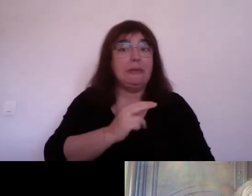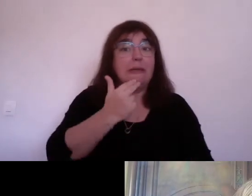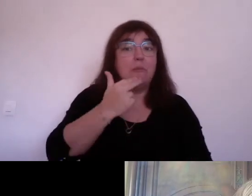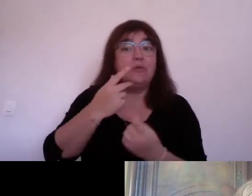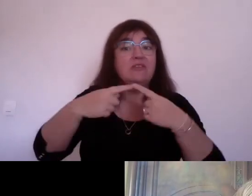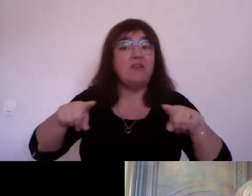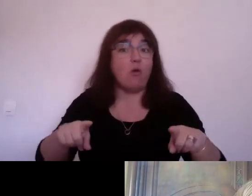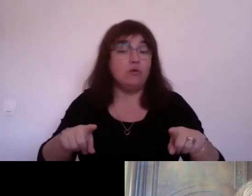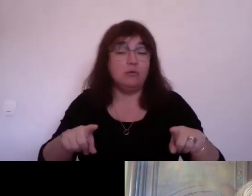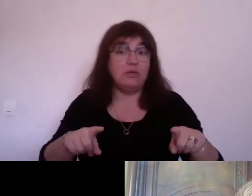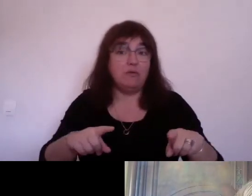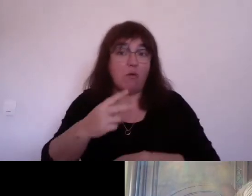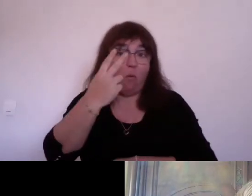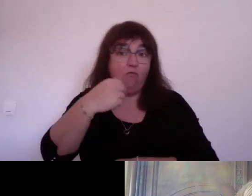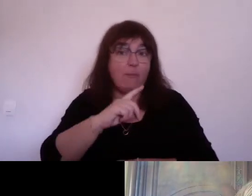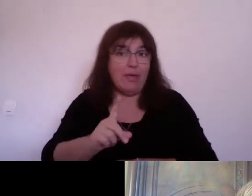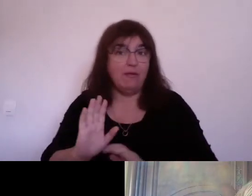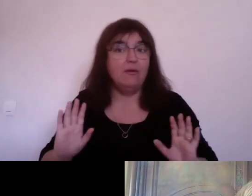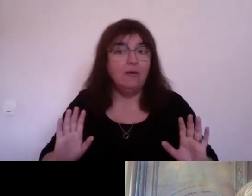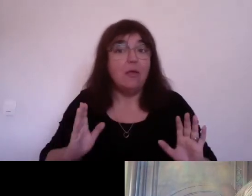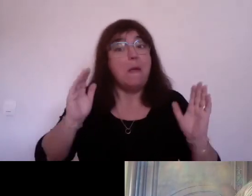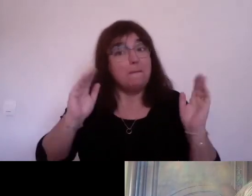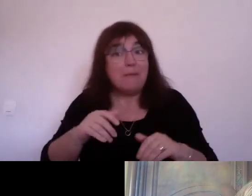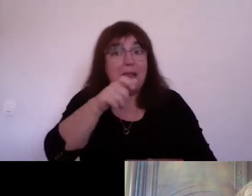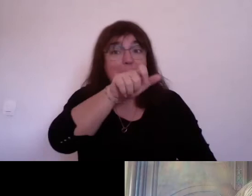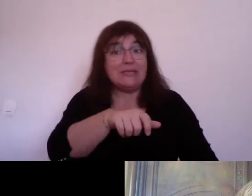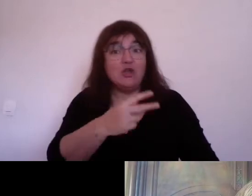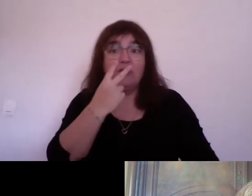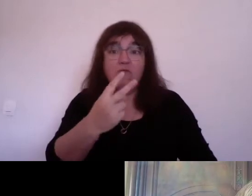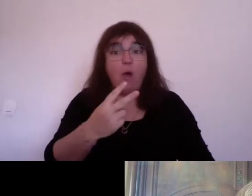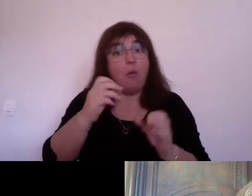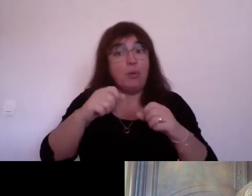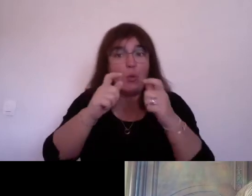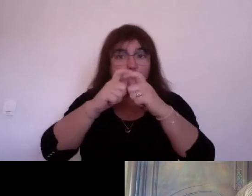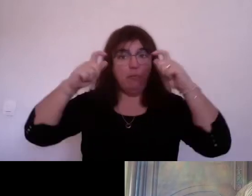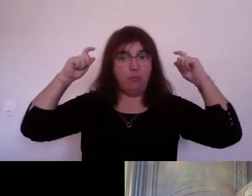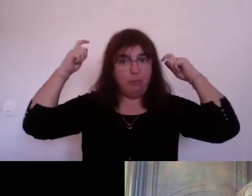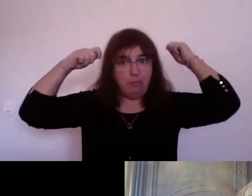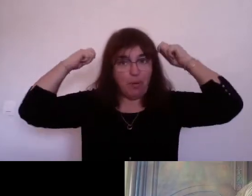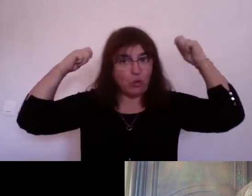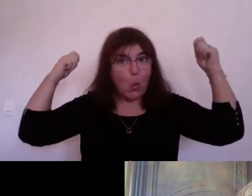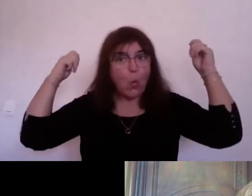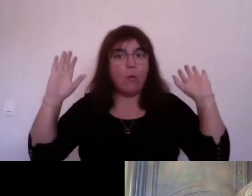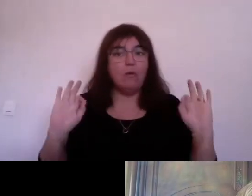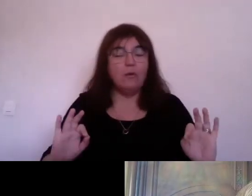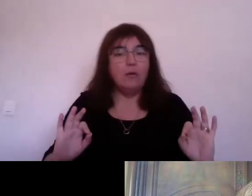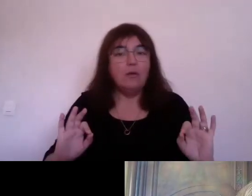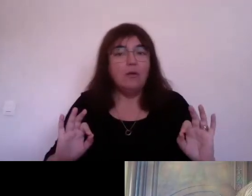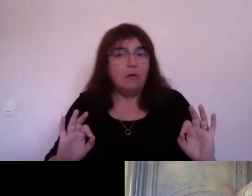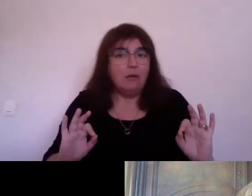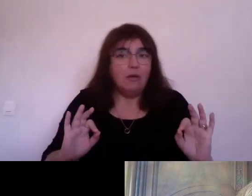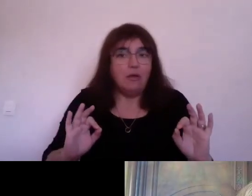sans voir. Et donc, pour les personnes qui voient, et ben éventuellement, de mettre un bandeau. Et on s'est dit que ça pouvait tout à fait s'adapter avec